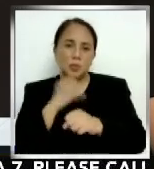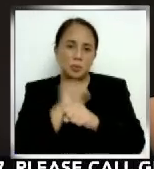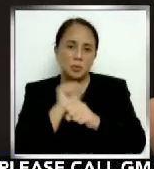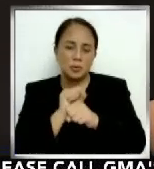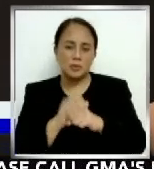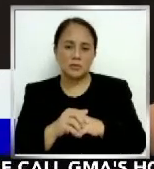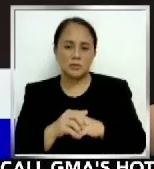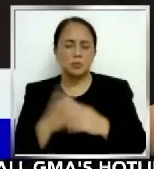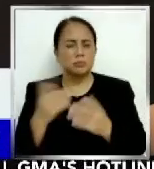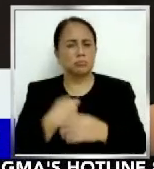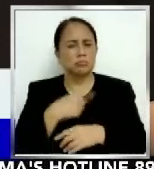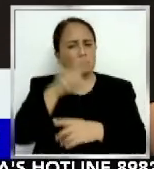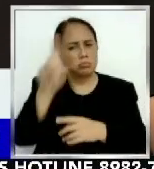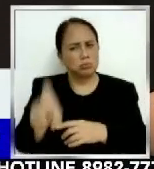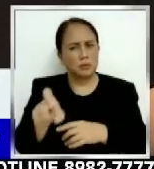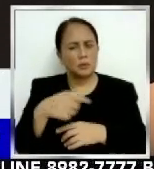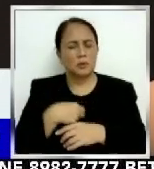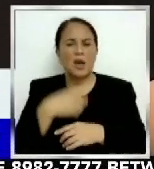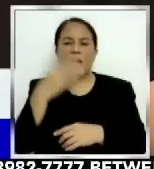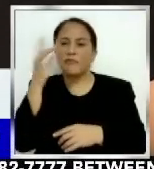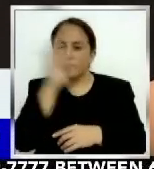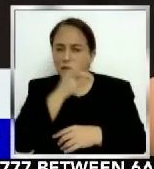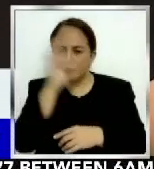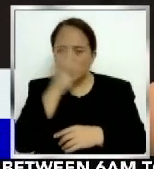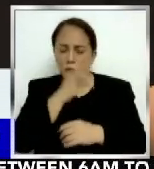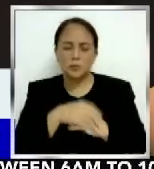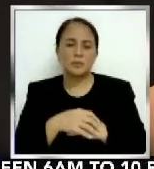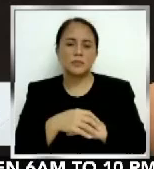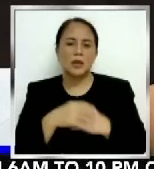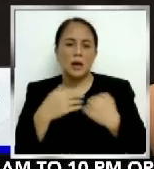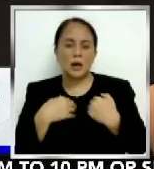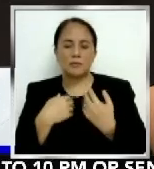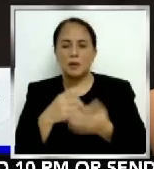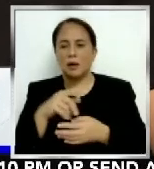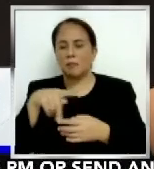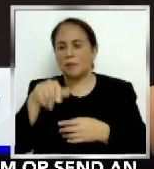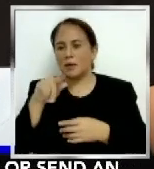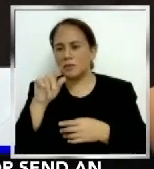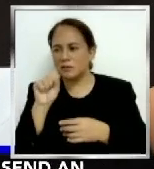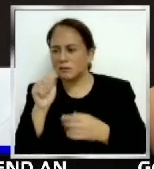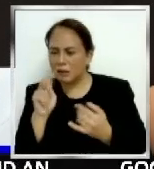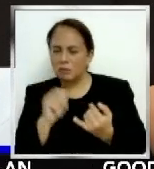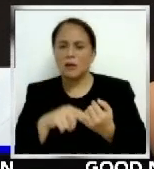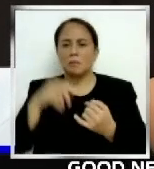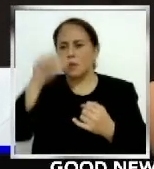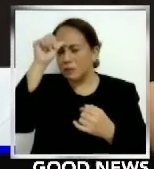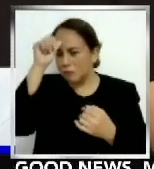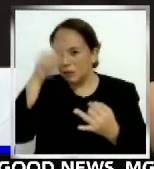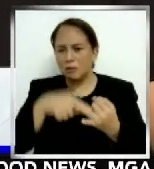ko din po yung that's why Filipinos, may mga Pakistan, may Thai, may Indians na nag-a-apply din